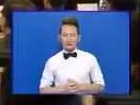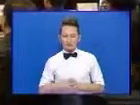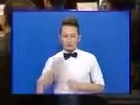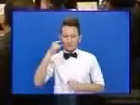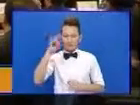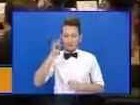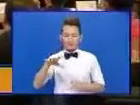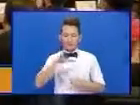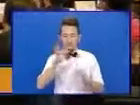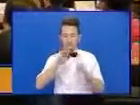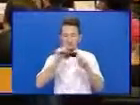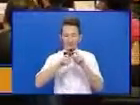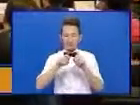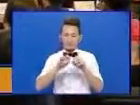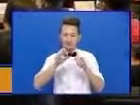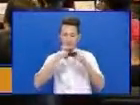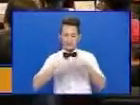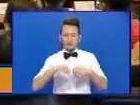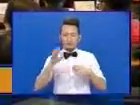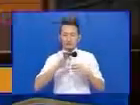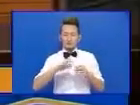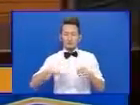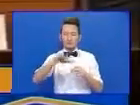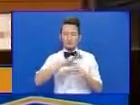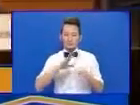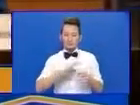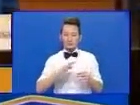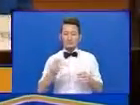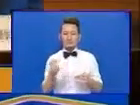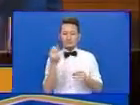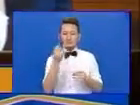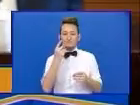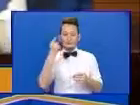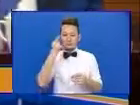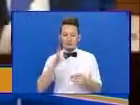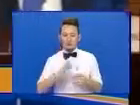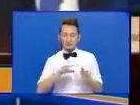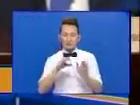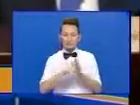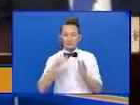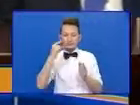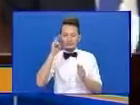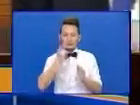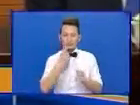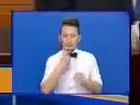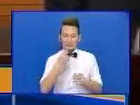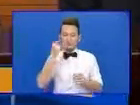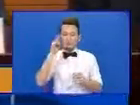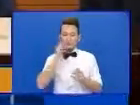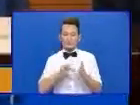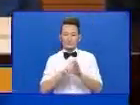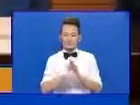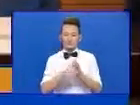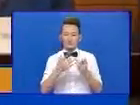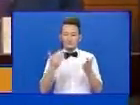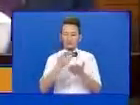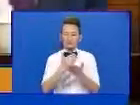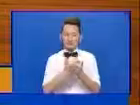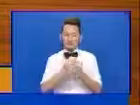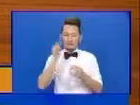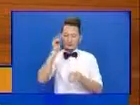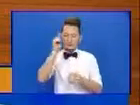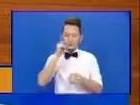Қазақстанды зерттеу орталығы аспанасты ел азаматтарының қызығушылығын тудырып отыр. Орталықта қазақ тілін, қазақ әдебиетін және өнерін үйренуге